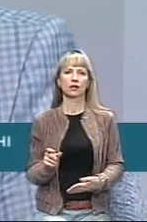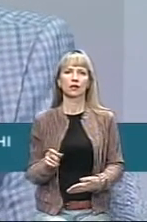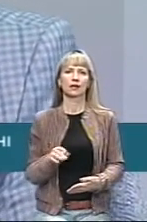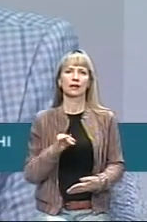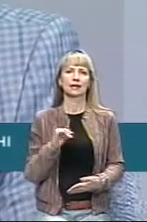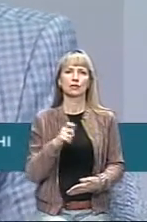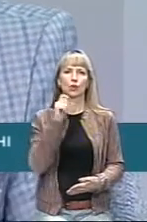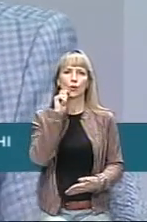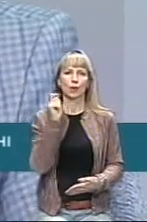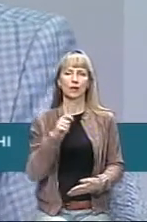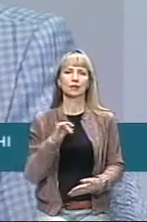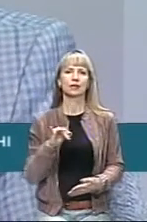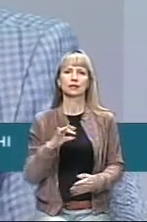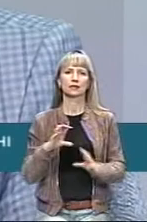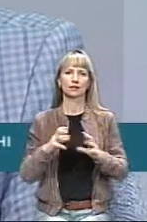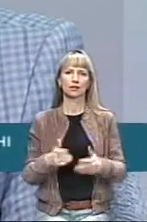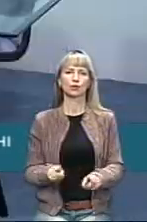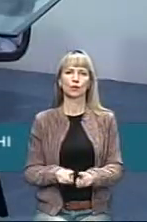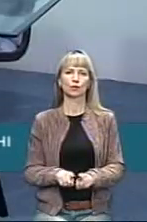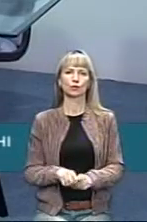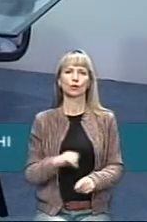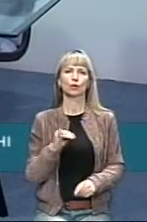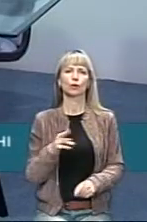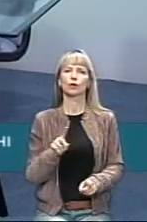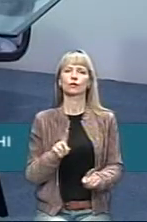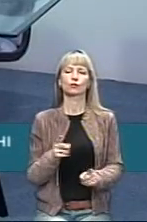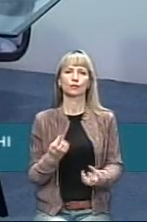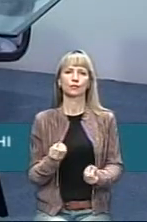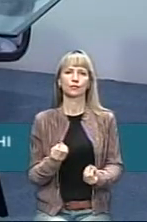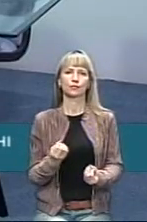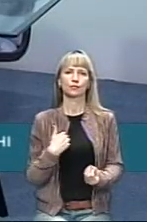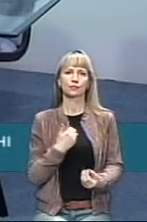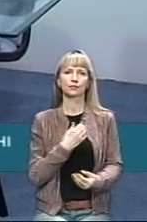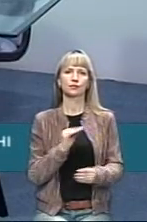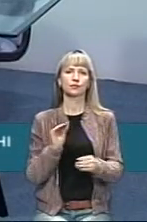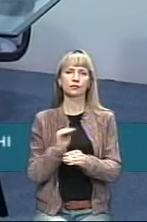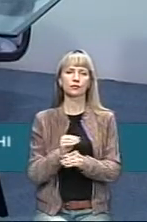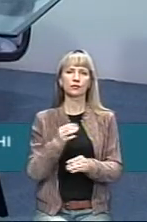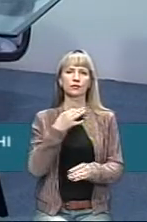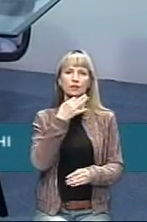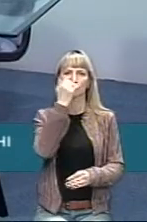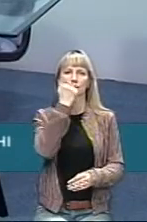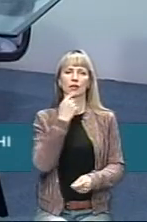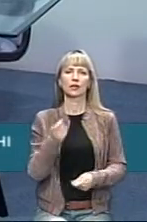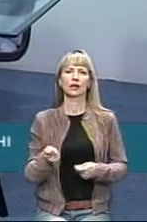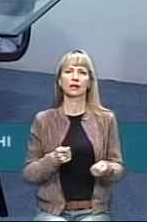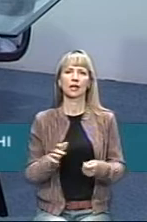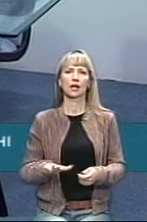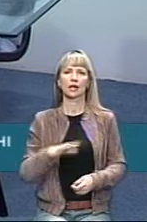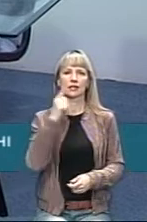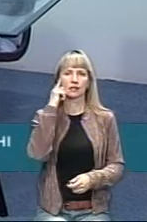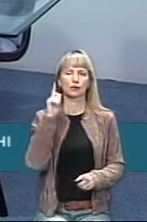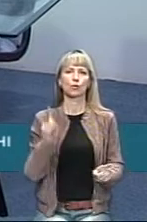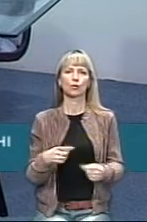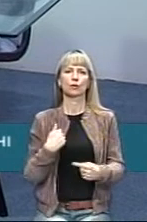і з України, і зі світу. Юля, що? Так, я хотіла додати, подякувати керівництву краєзнавчого музею, тому